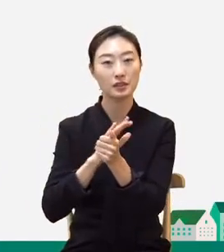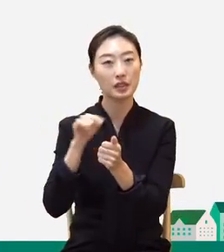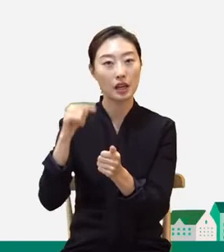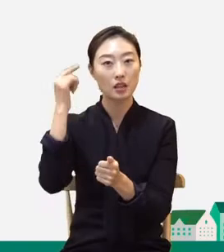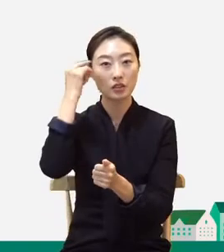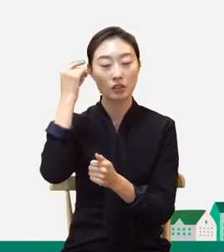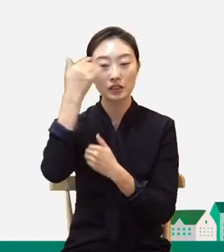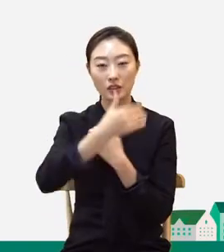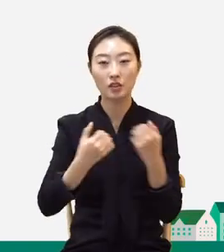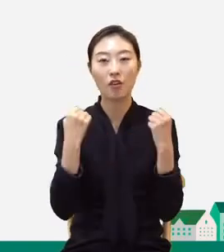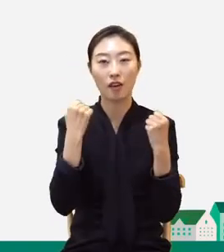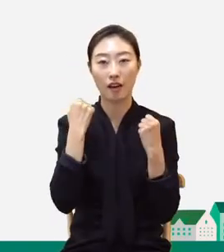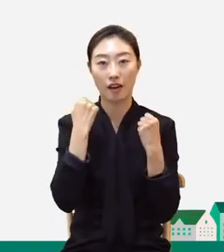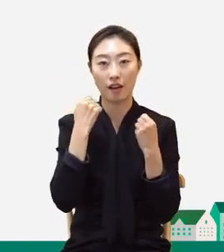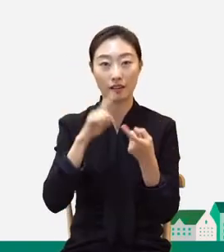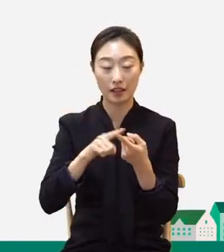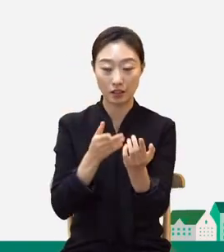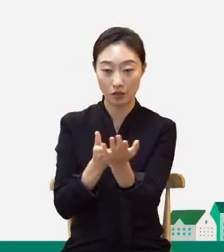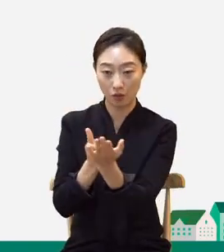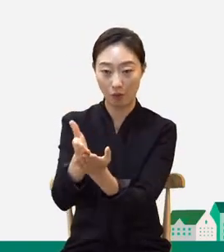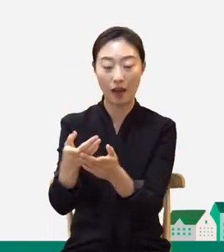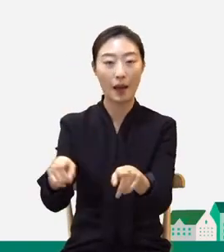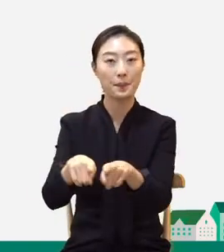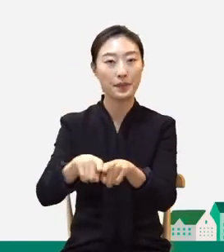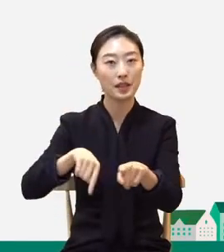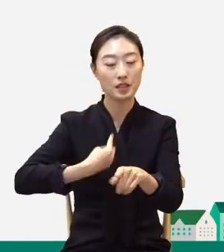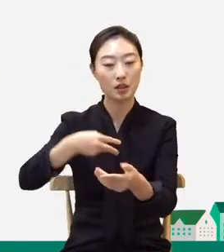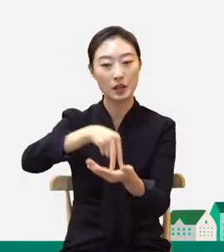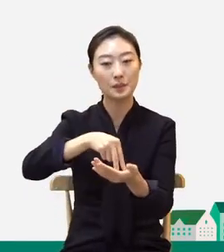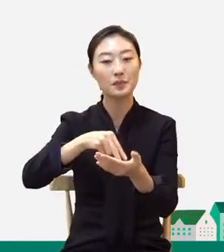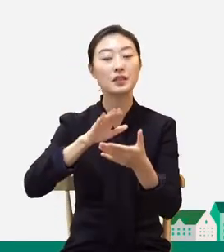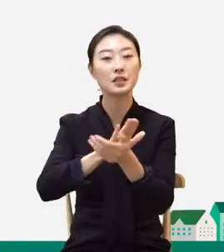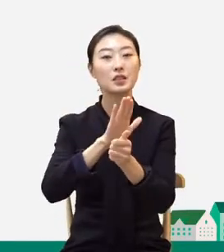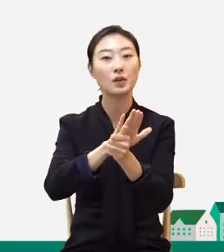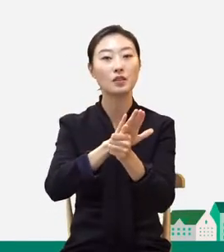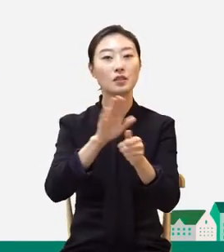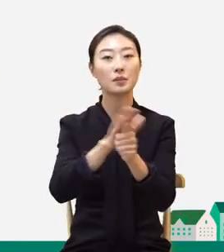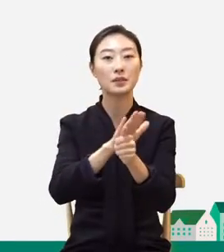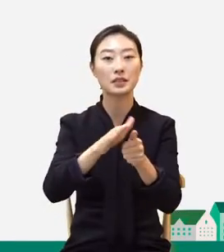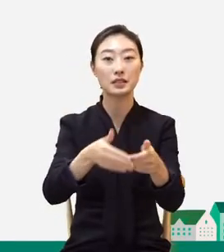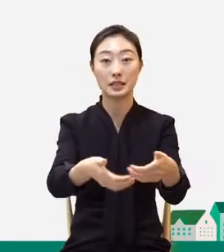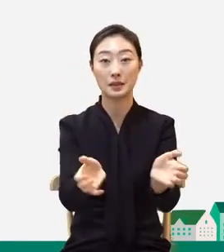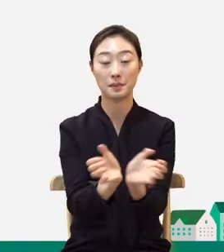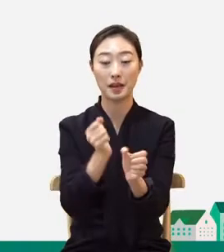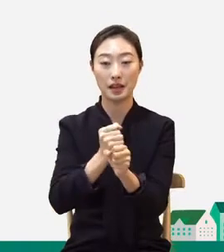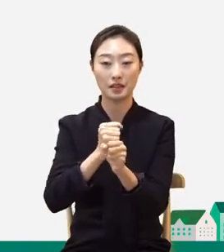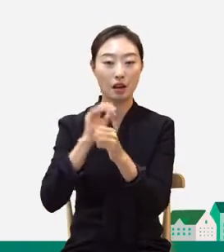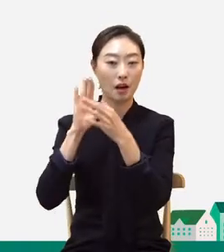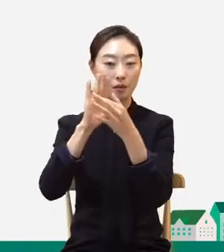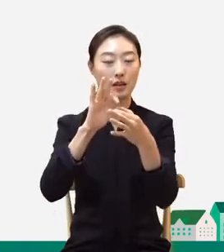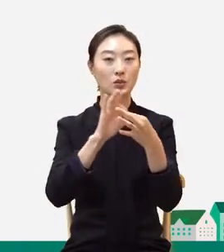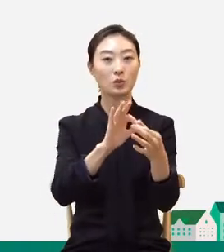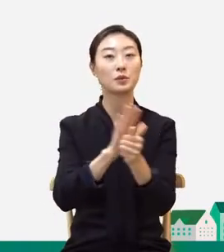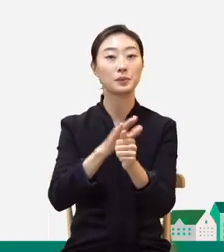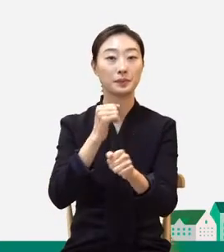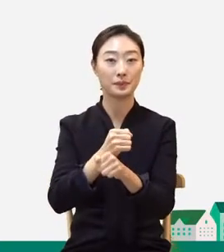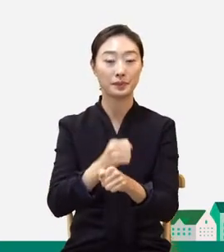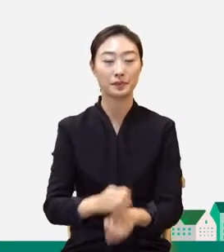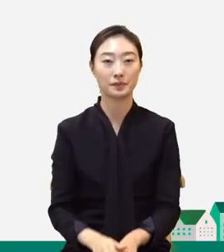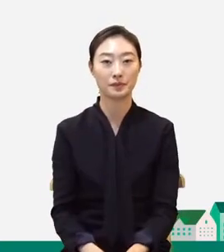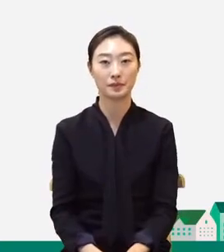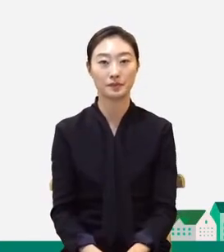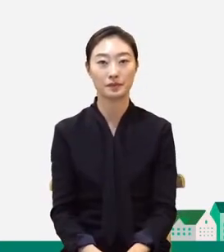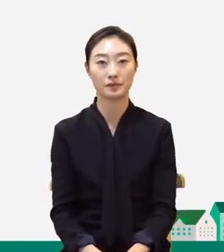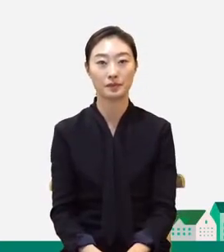전문 요원과 동료 지원가가 함께 자립지원 서비스 팀을 이루어서 서비스를 제공을 했었습니다. 저희 시범사업에서